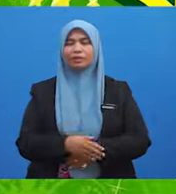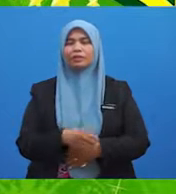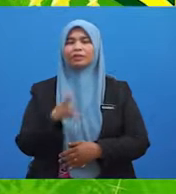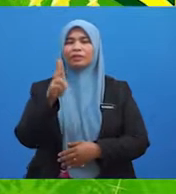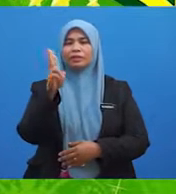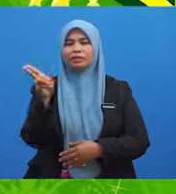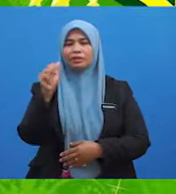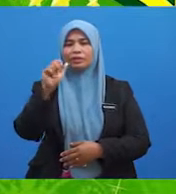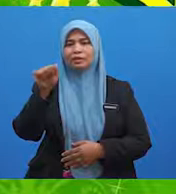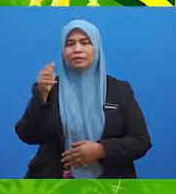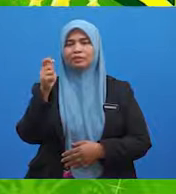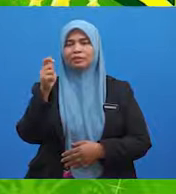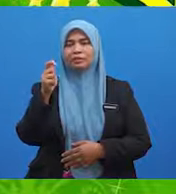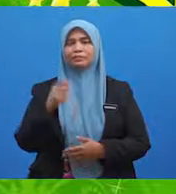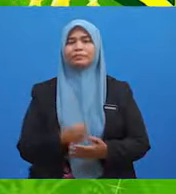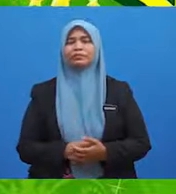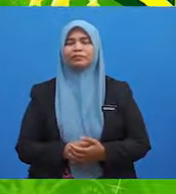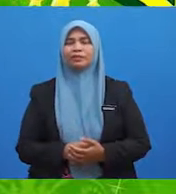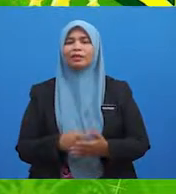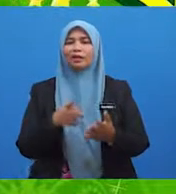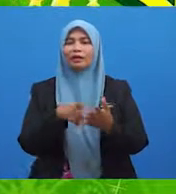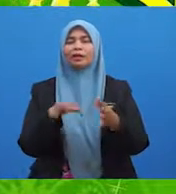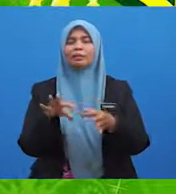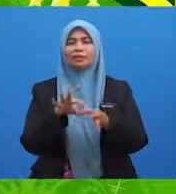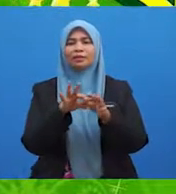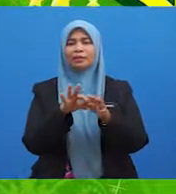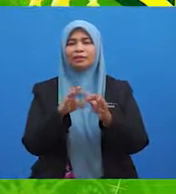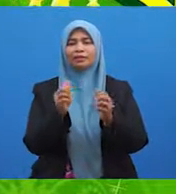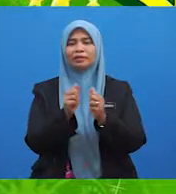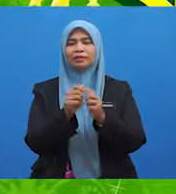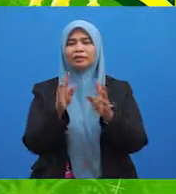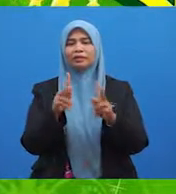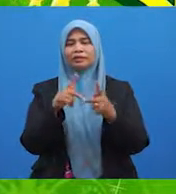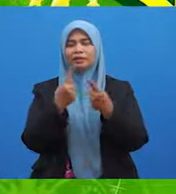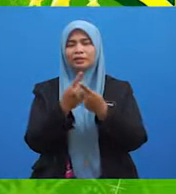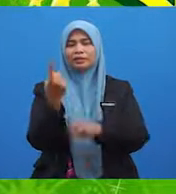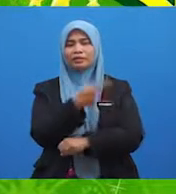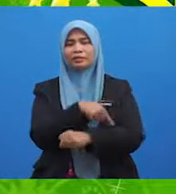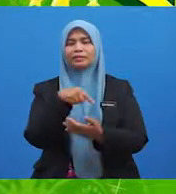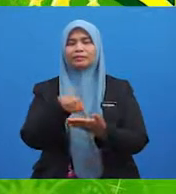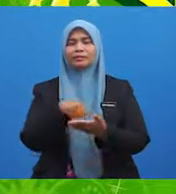Apa kaitan pantun tadi dengan kelas kita hari ini, murid-murid?